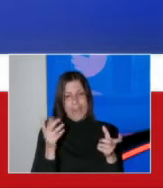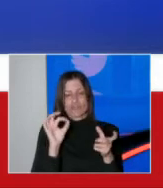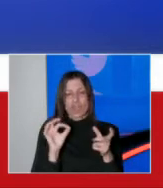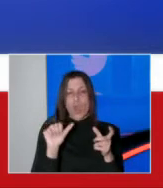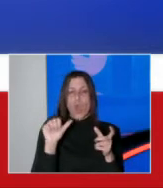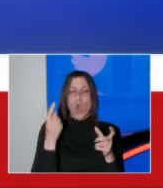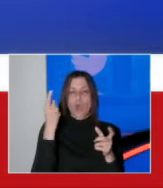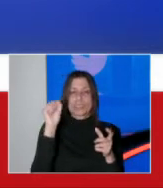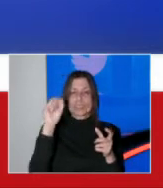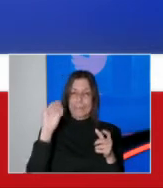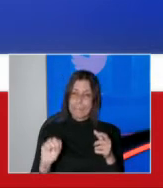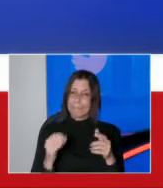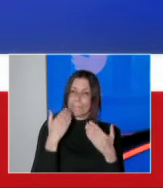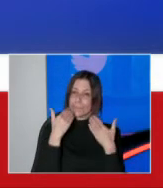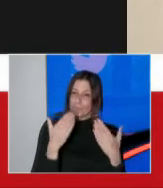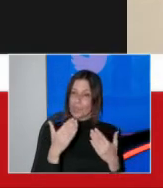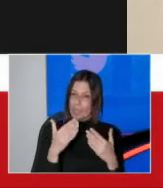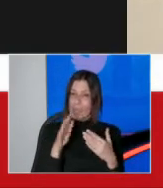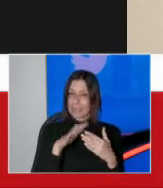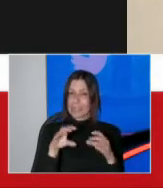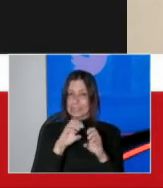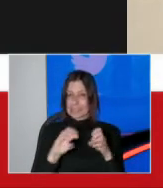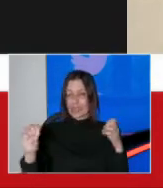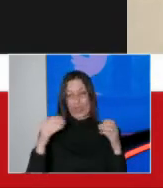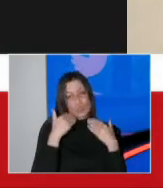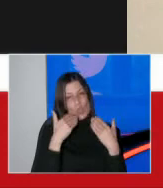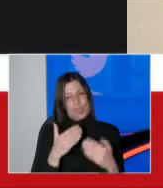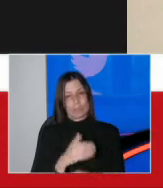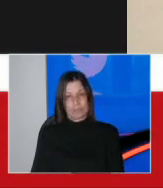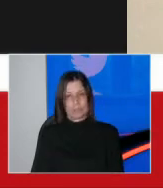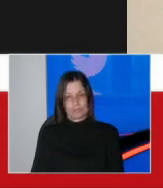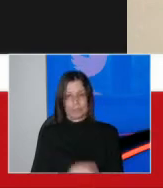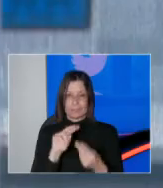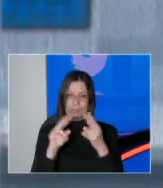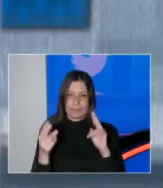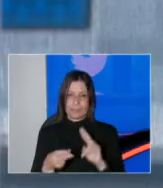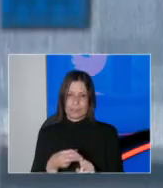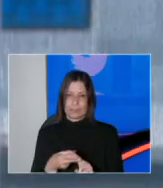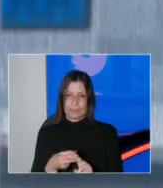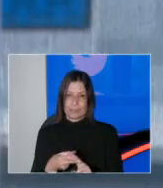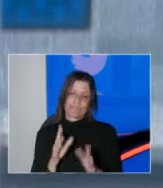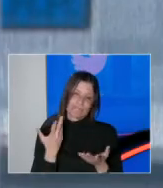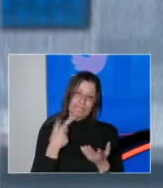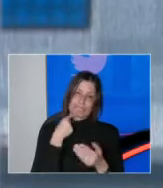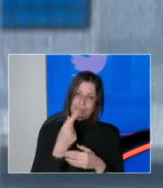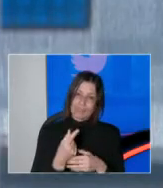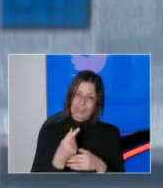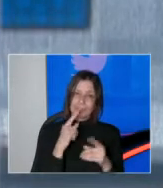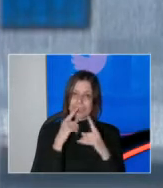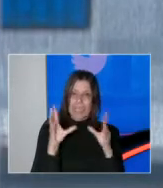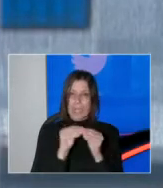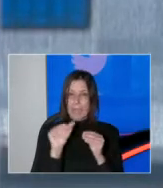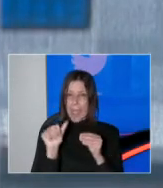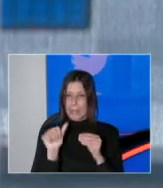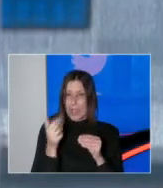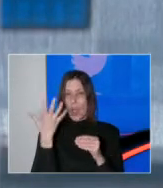אוסם. תודה רבה לך, מערכת הצינור. תודה רבה לכם. להתראות. להתראות. טוב, רק נאמר שהשיחה עם אמיר